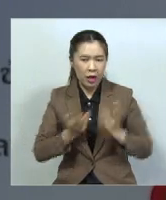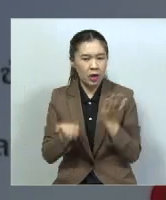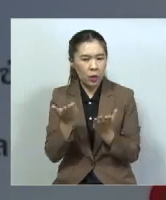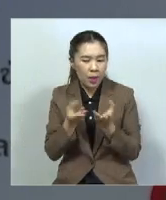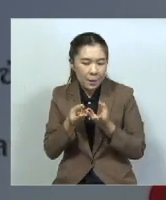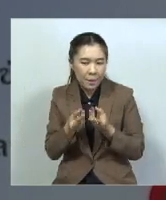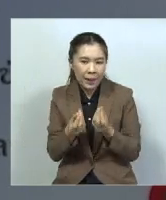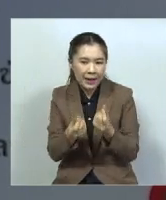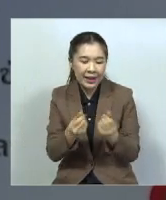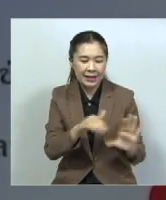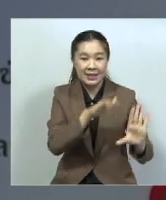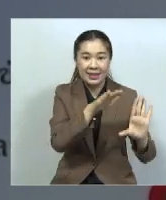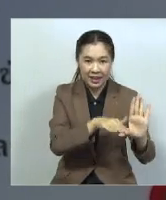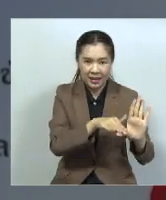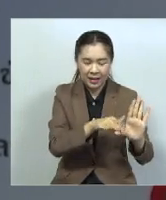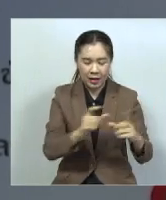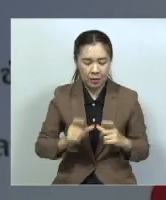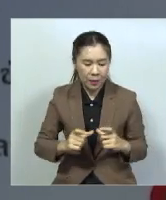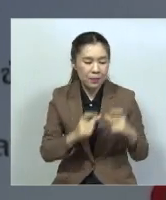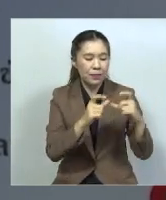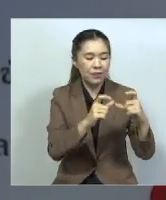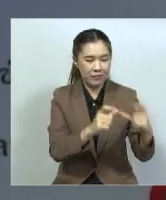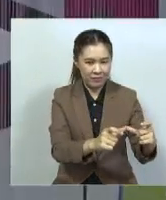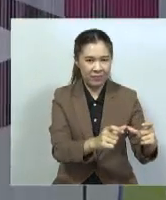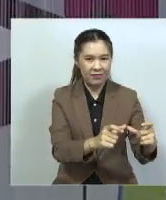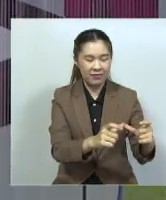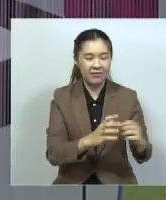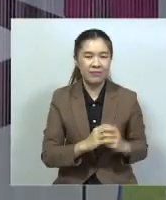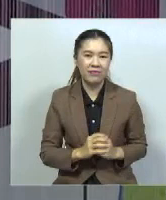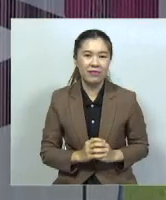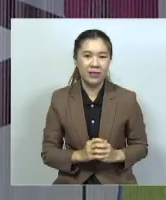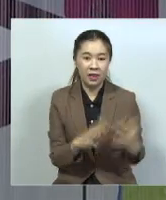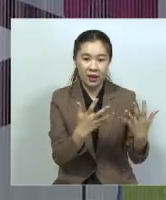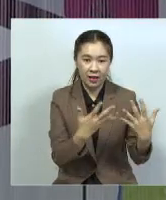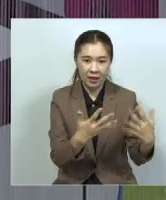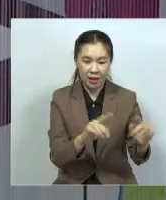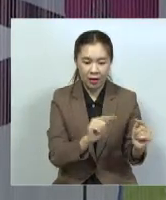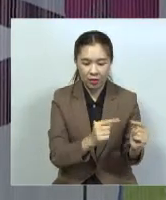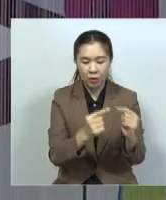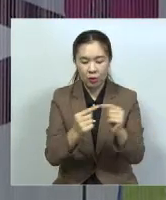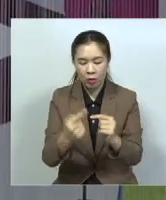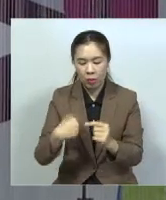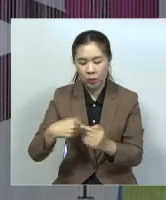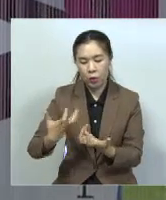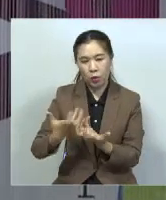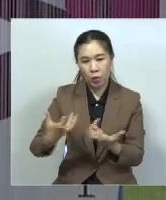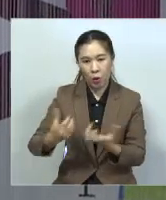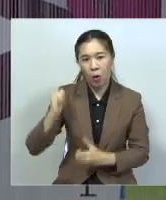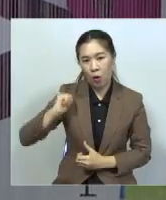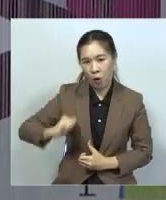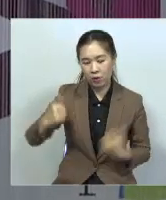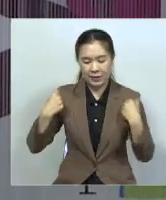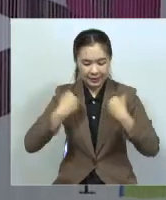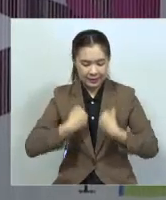ายเลขที่ลงทะเบียนไปแสดงตัวเพื่อเป็นการยืนยันบุคคลด้วยนะคะจากนั้นก็เข้าจุดตรวจอาวุธตรวจสอบขนาด